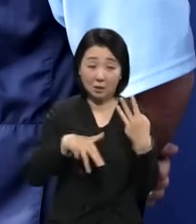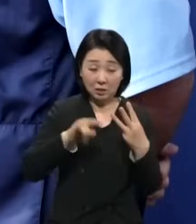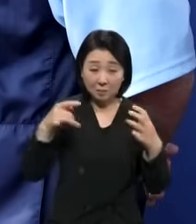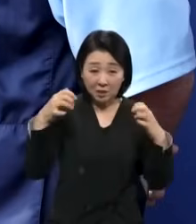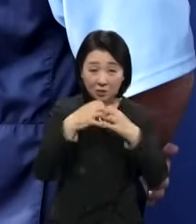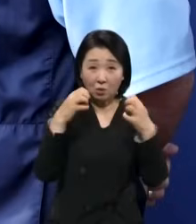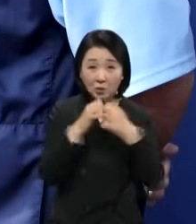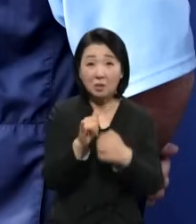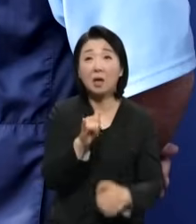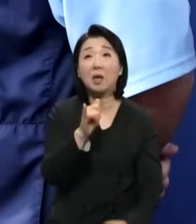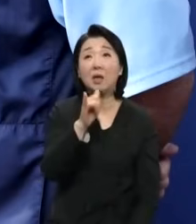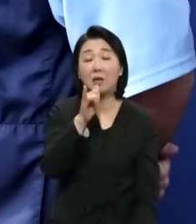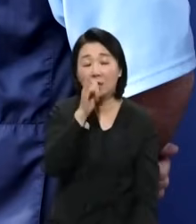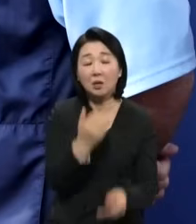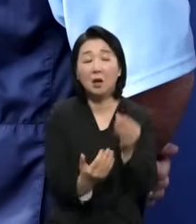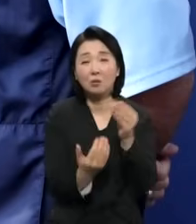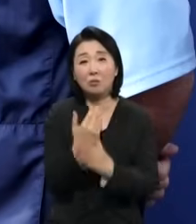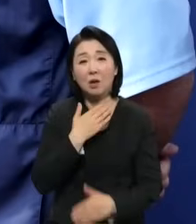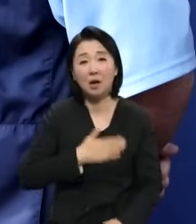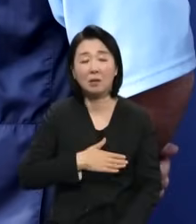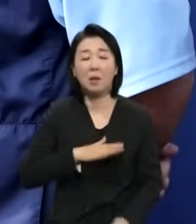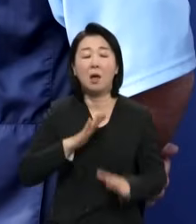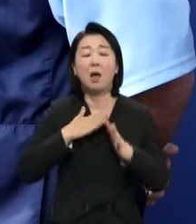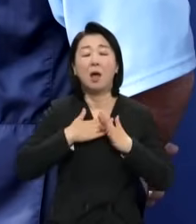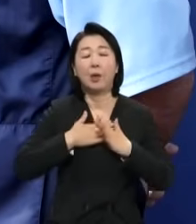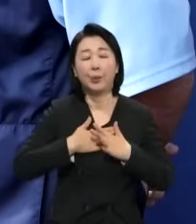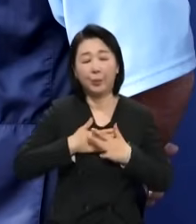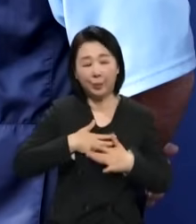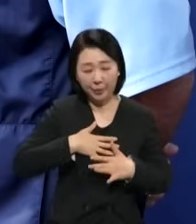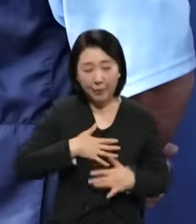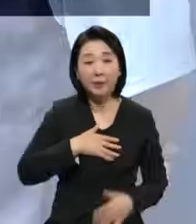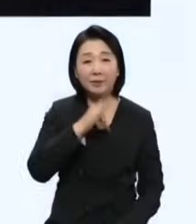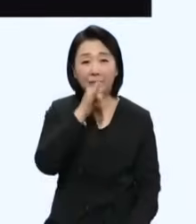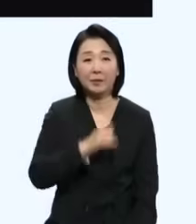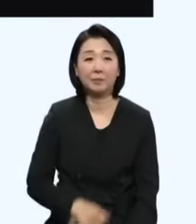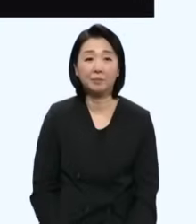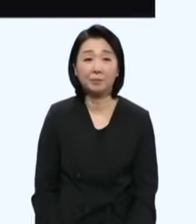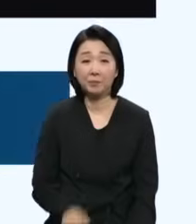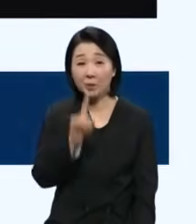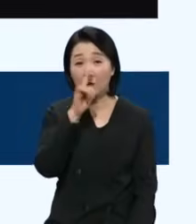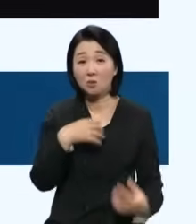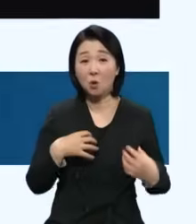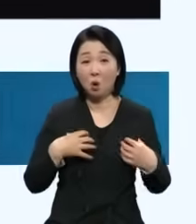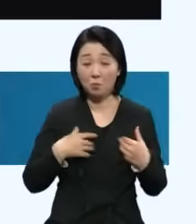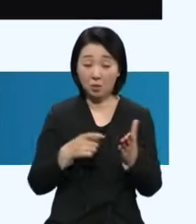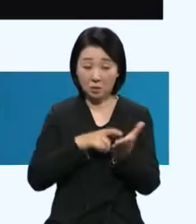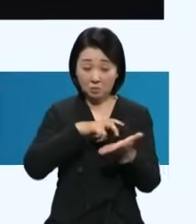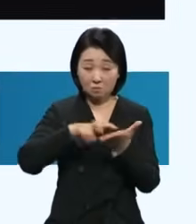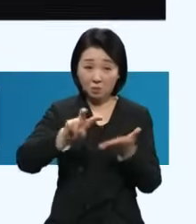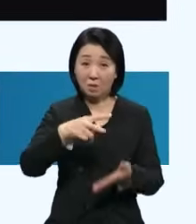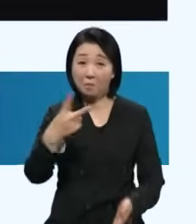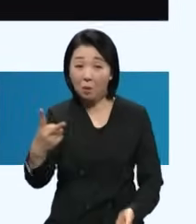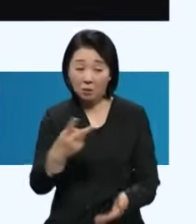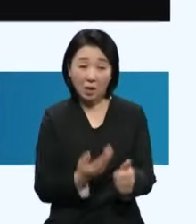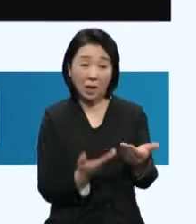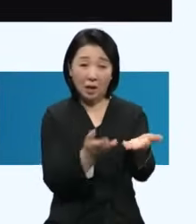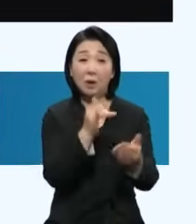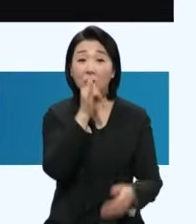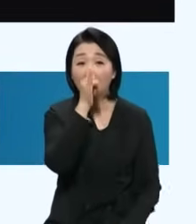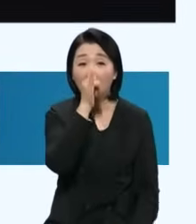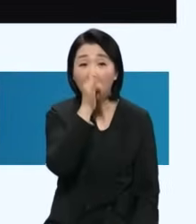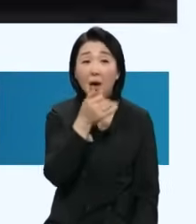3차대전이 일어난 줄 알았다며 가슴을 내렸는데요 정부가 문자의 번을 하고는